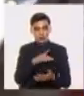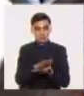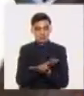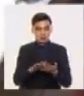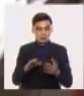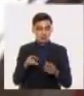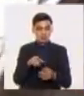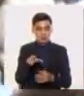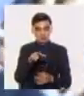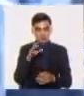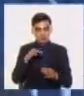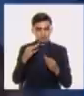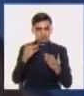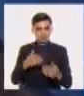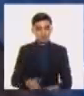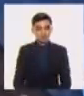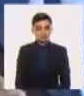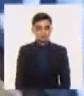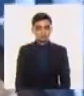бесплатным.